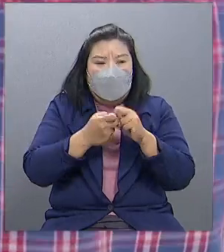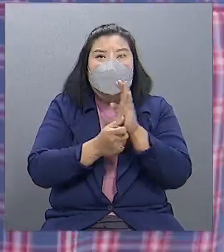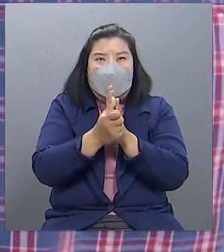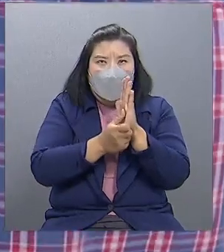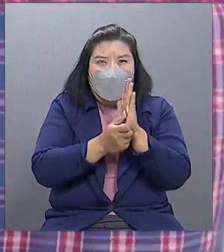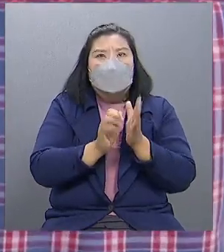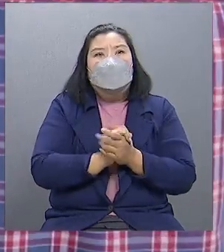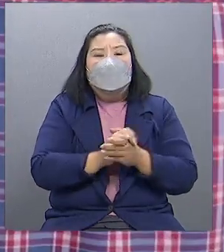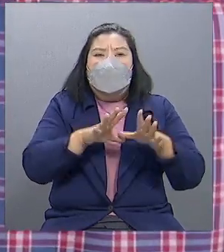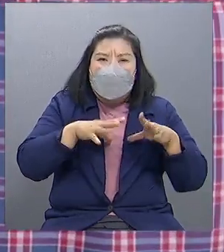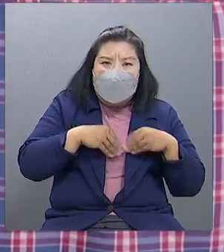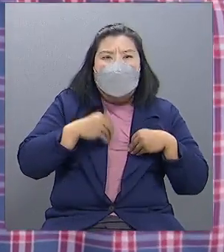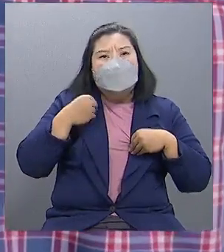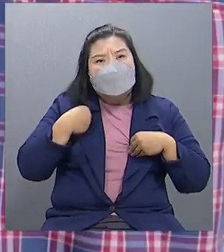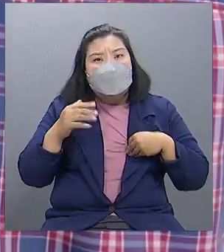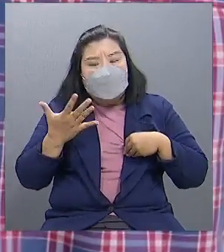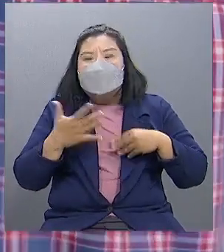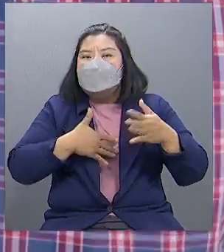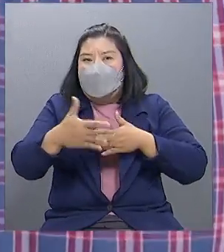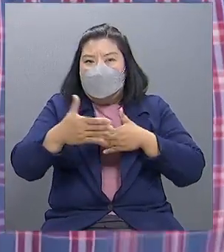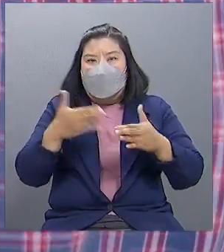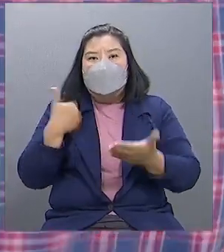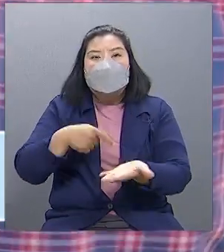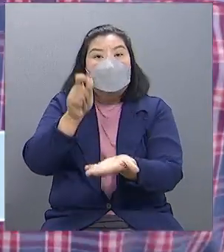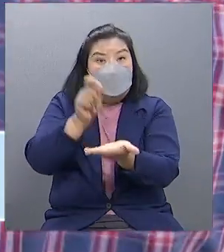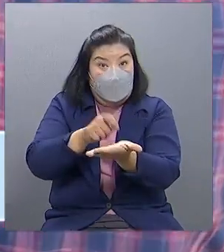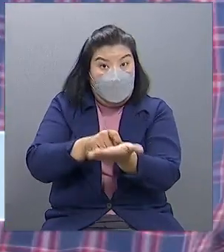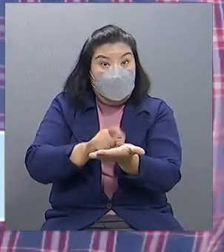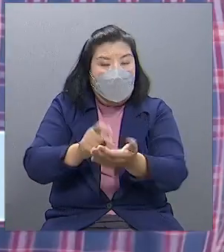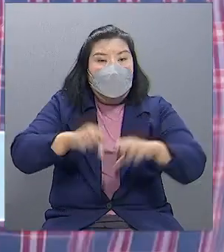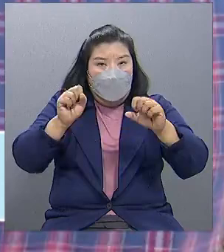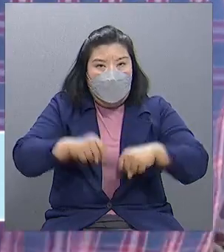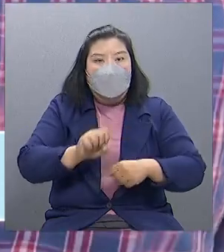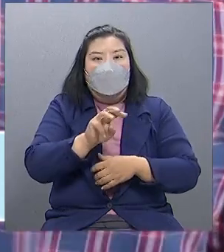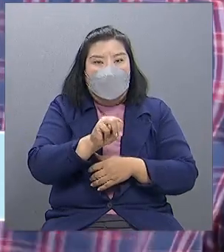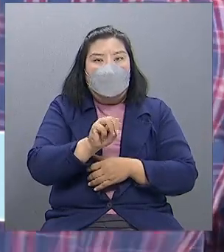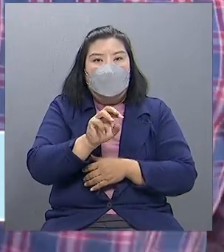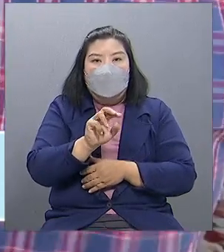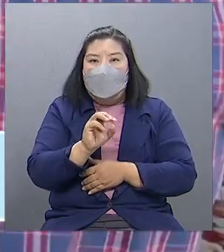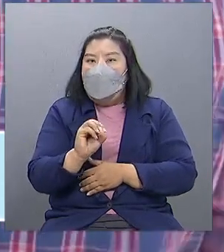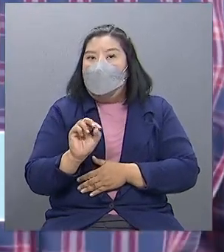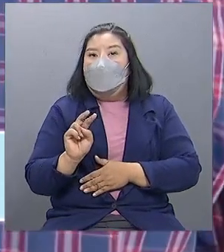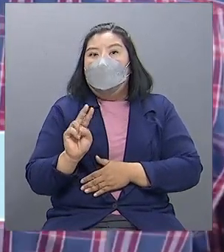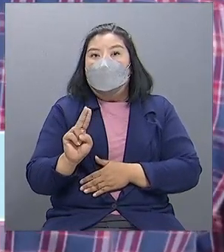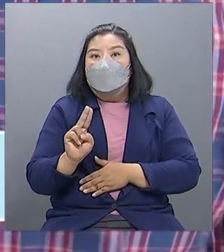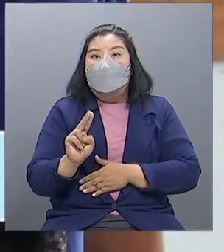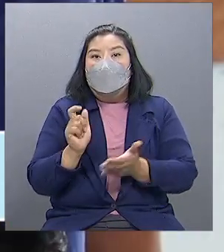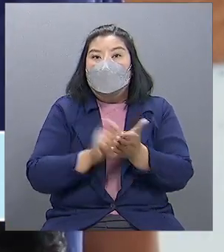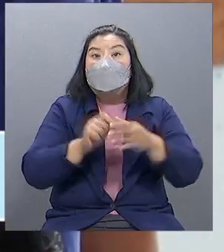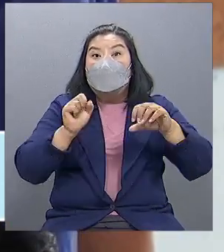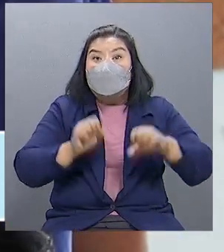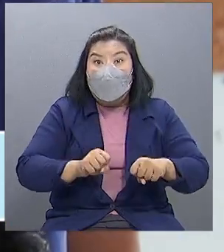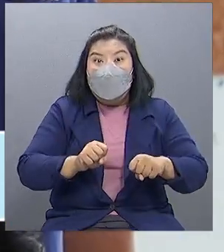ตข้นส å OPTให้เขาเซน พอมอเซน หบซาษกัน มจะมดผวกไม่ได้